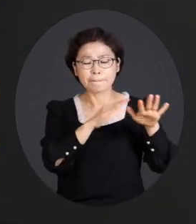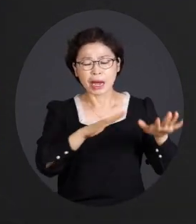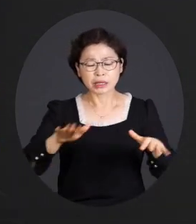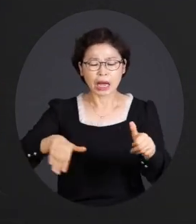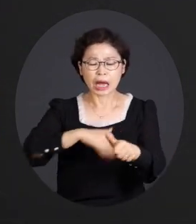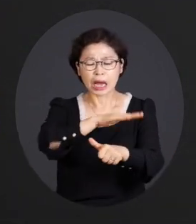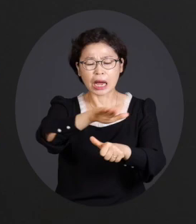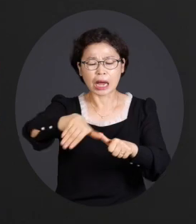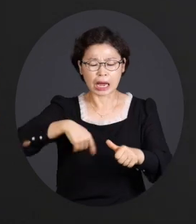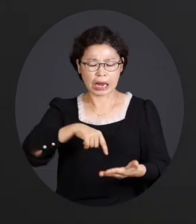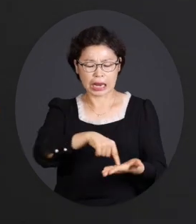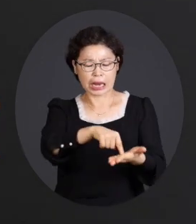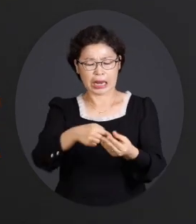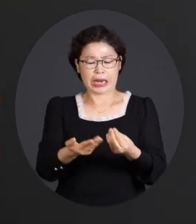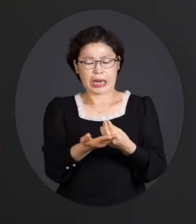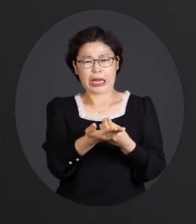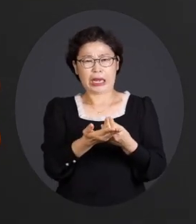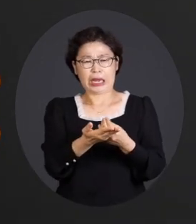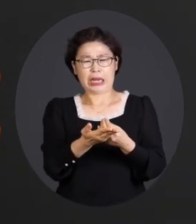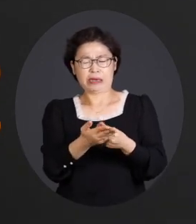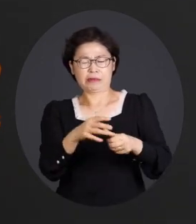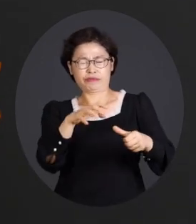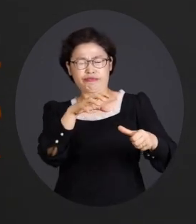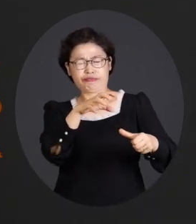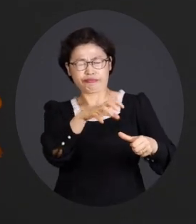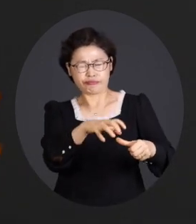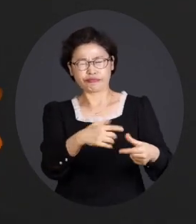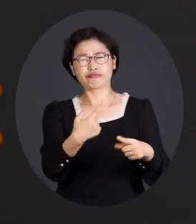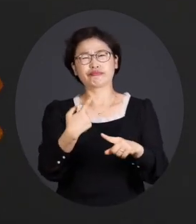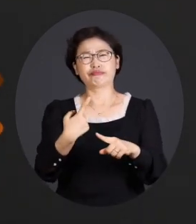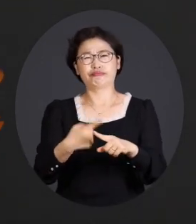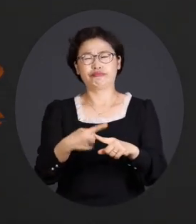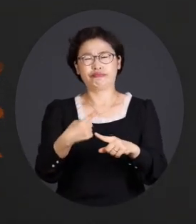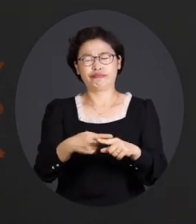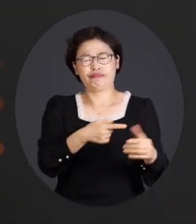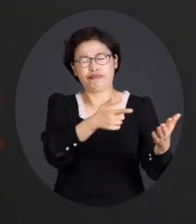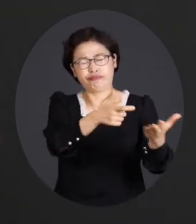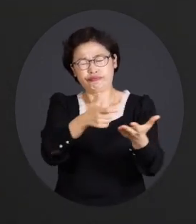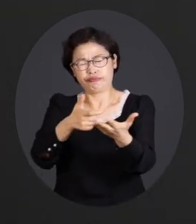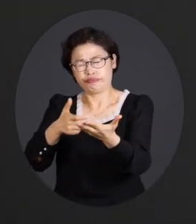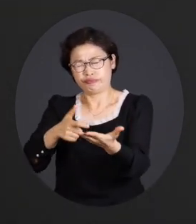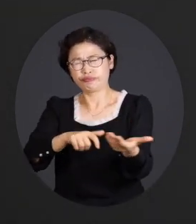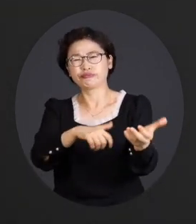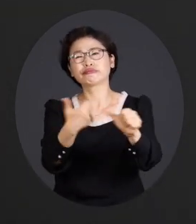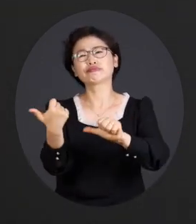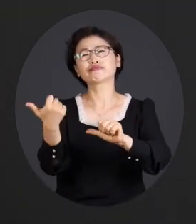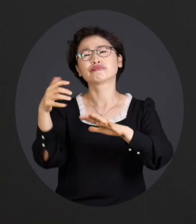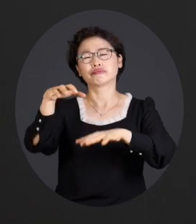섬 제주도는 거대한 감옥이자 학살터였습니다.